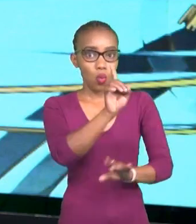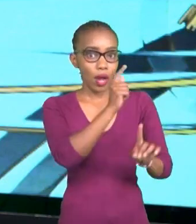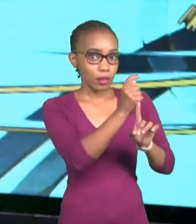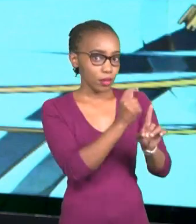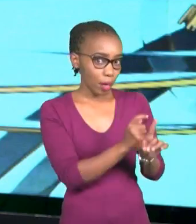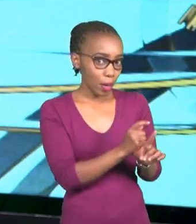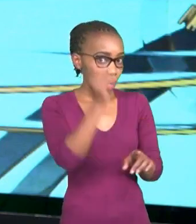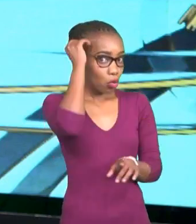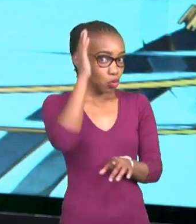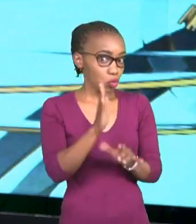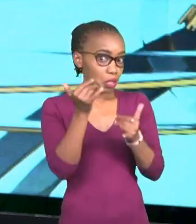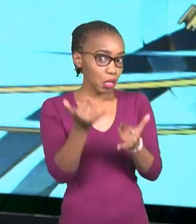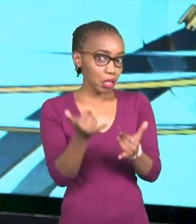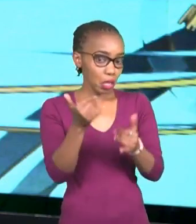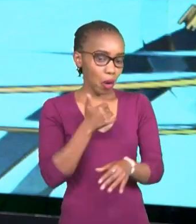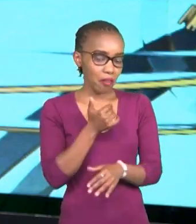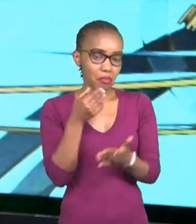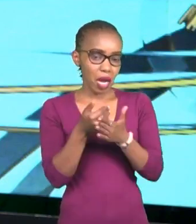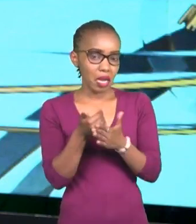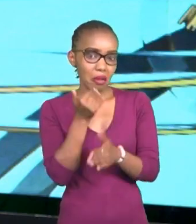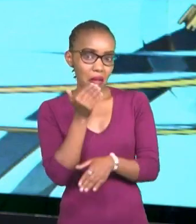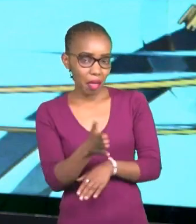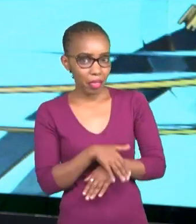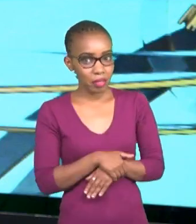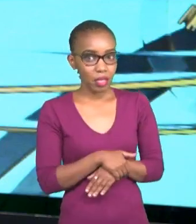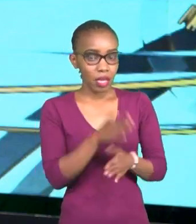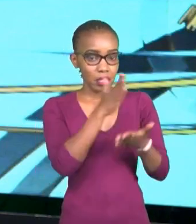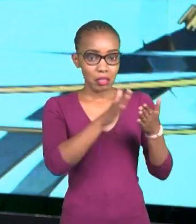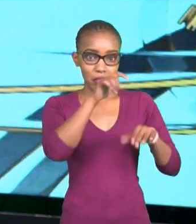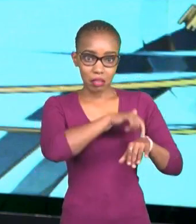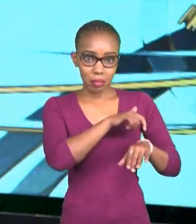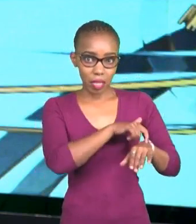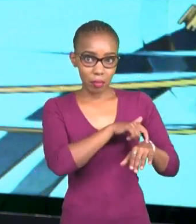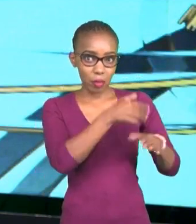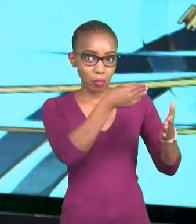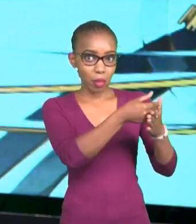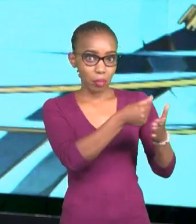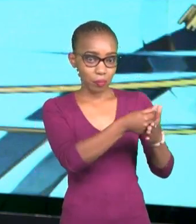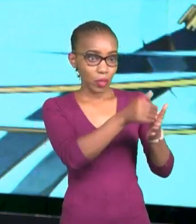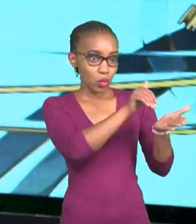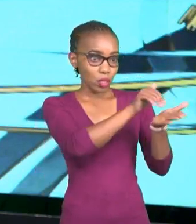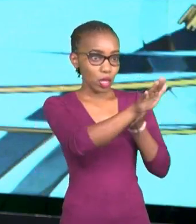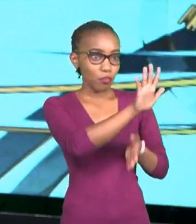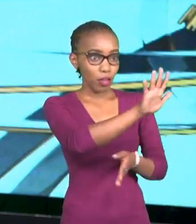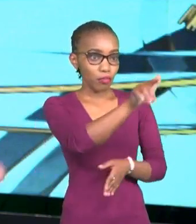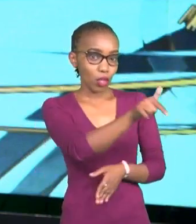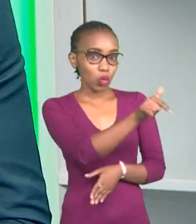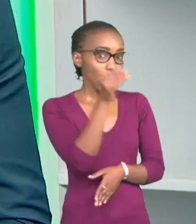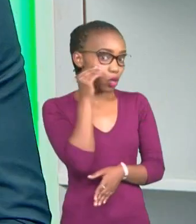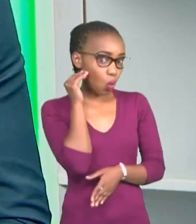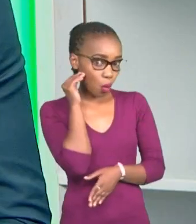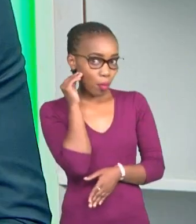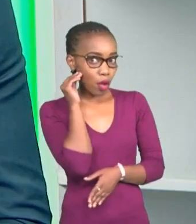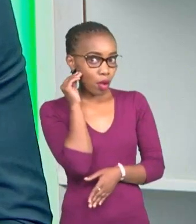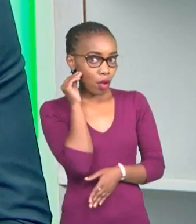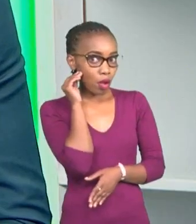pesa. Hiyo pesa ndio wanatumia kununua nayo chakula. Wakati mwingine pesa kidogo unatuma hata 5,000 nyumbani. Mimi ningetaka kuambia Wakenya wengi wale